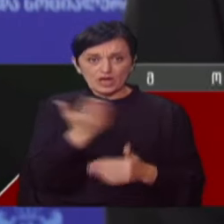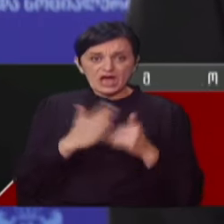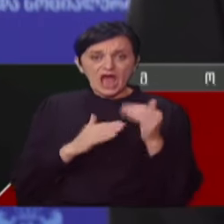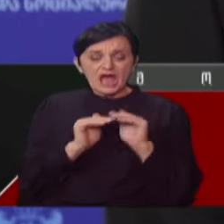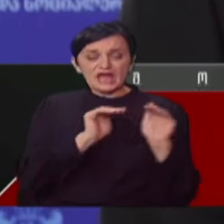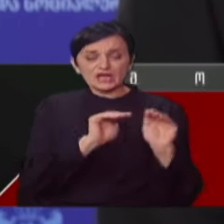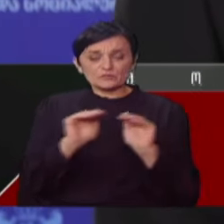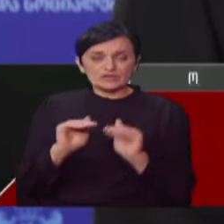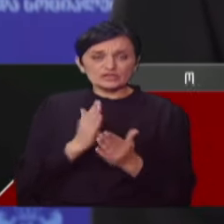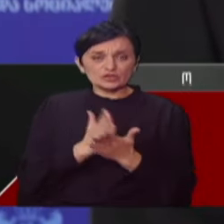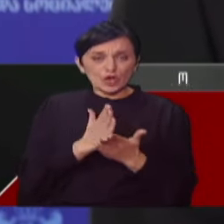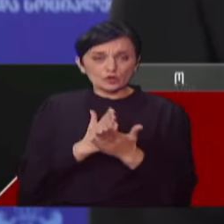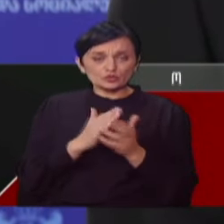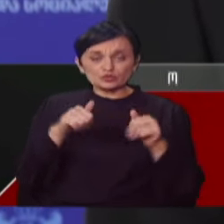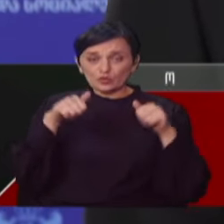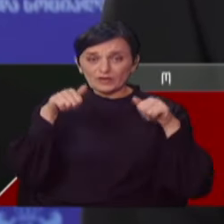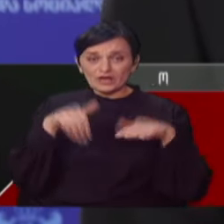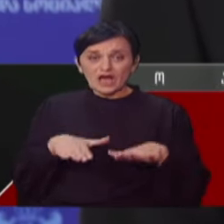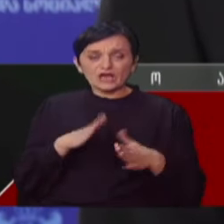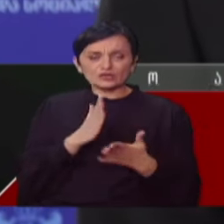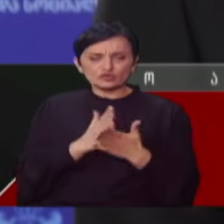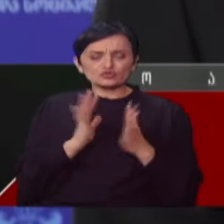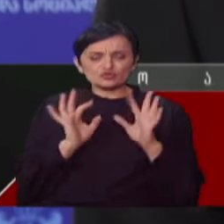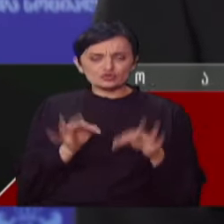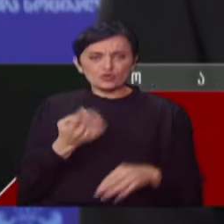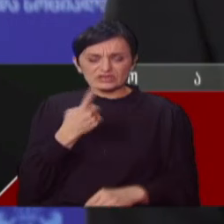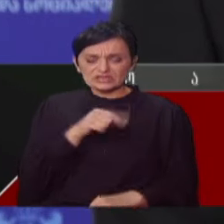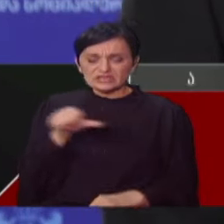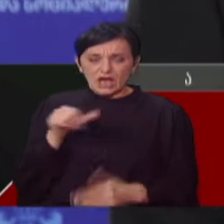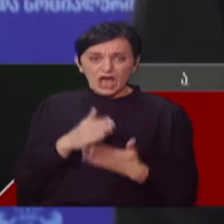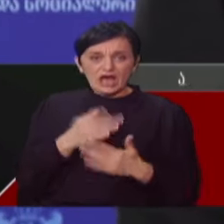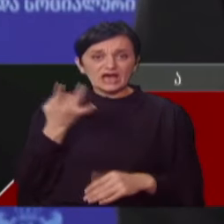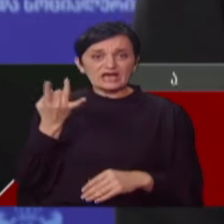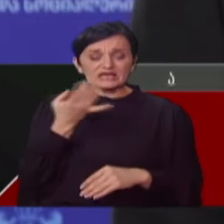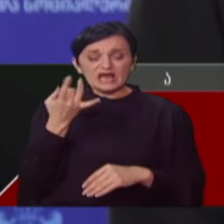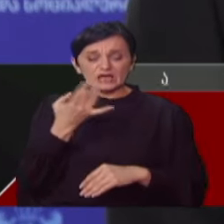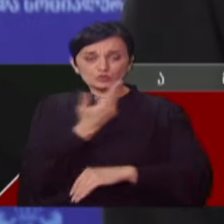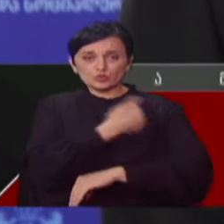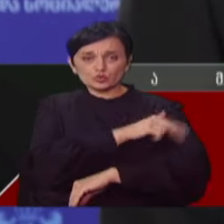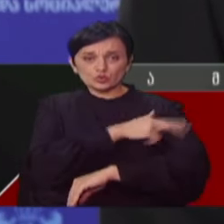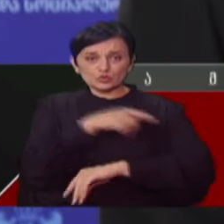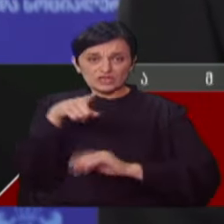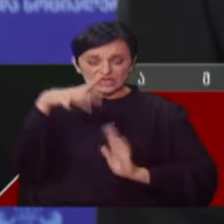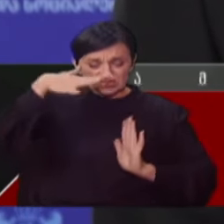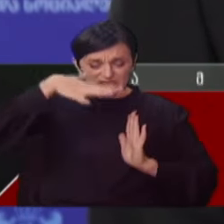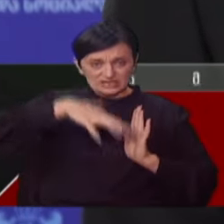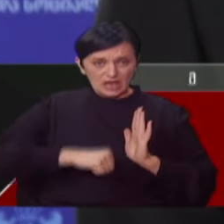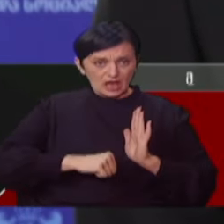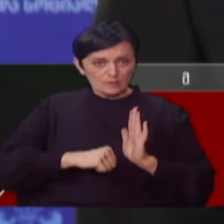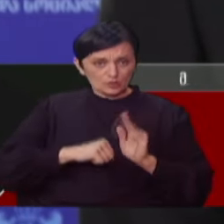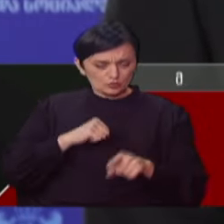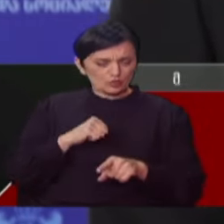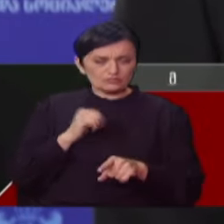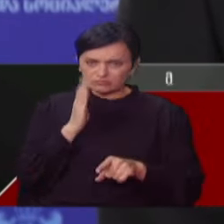ხელმისაწვდომია, გადაწყვეტილება არის სწორი, ცალსახა რომ რესპუბლიკური საავადმყოფოს დემონტაჟი